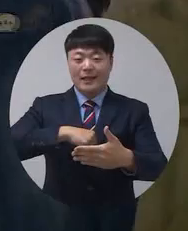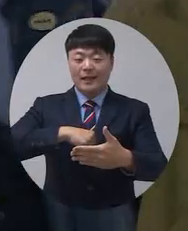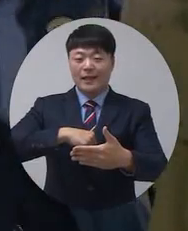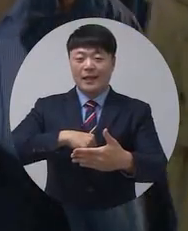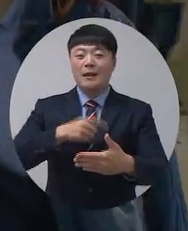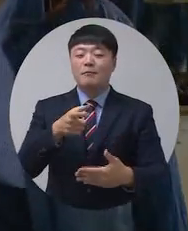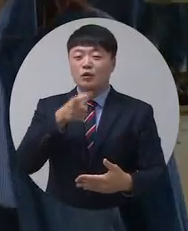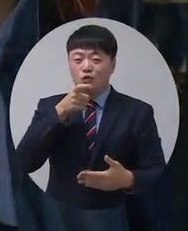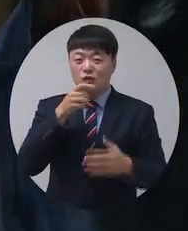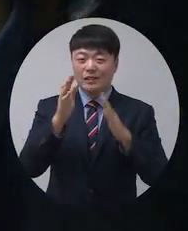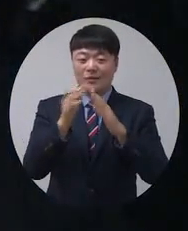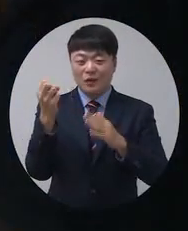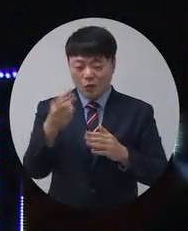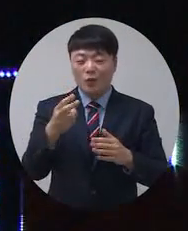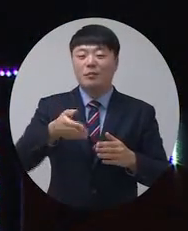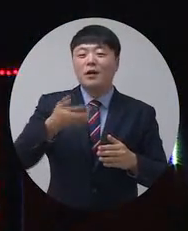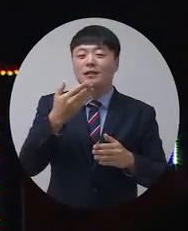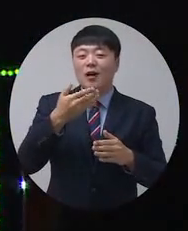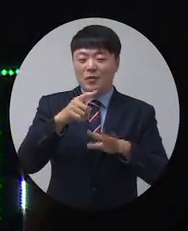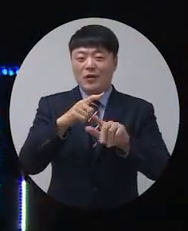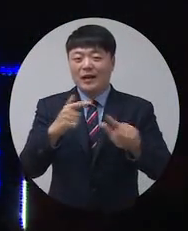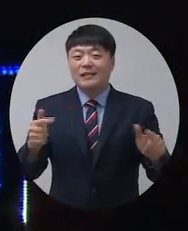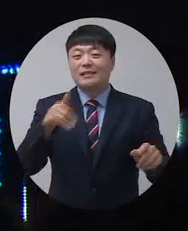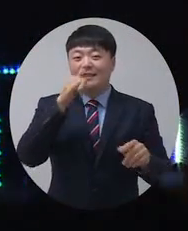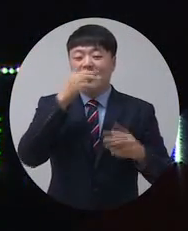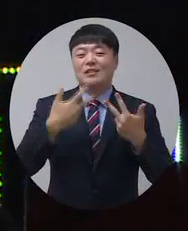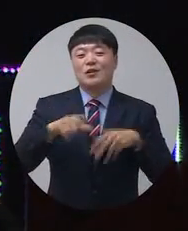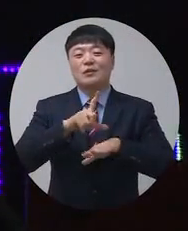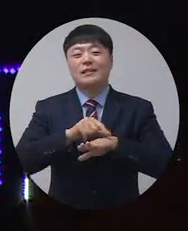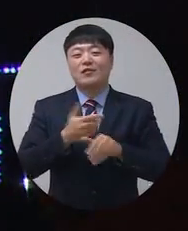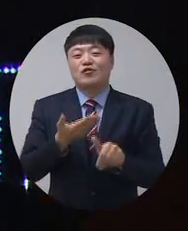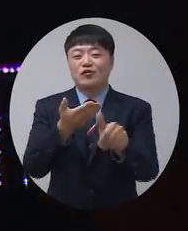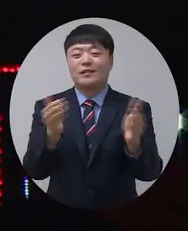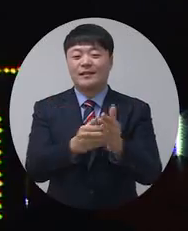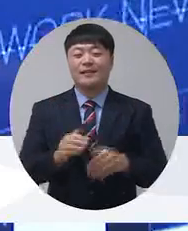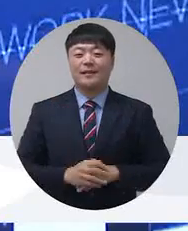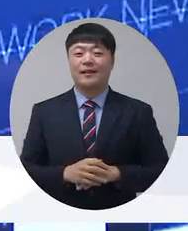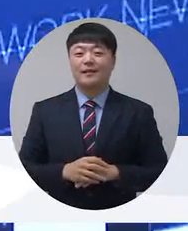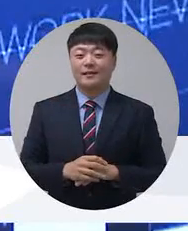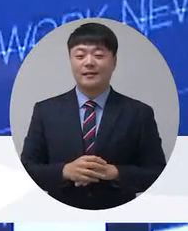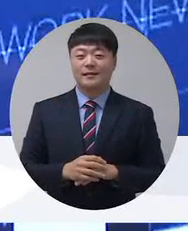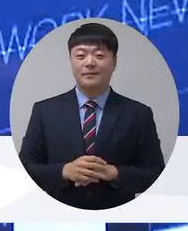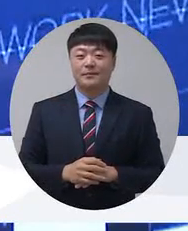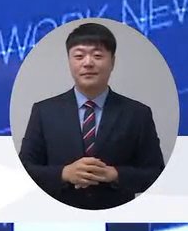펍과 푸드트럭 등을 운영해 관람객들에게 즐거운 시간을 선사했습니다.